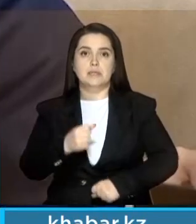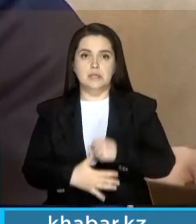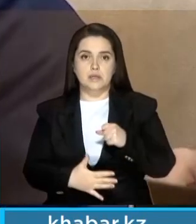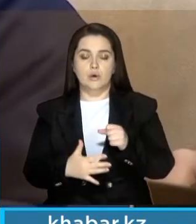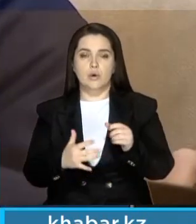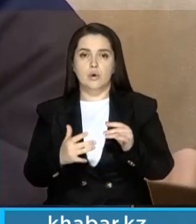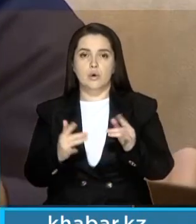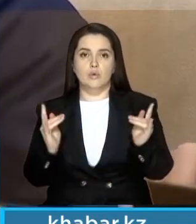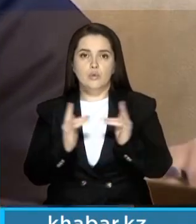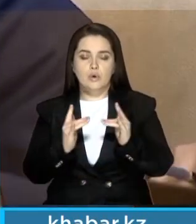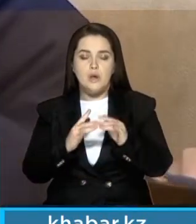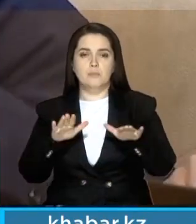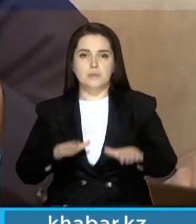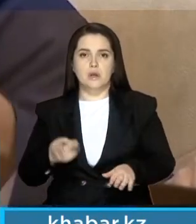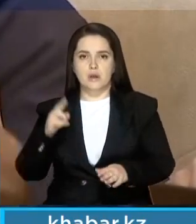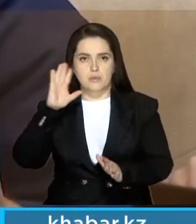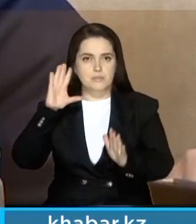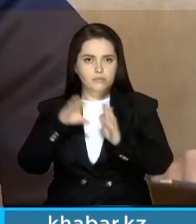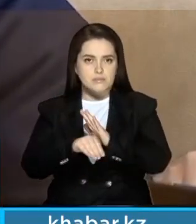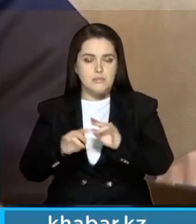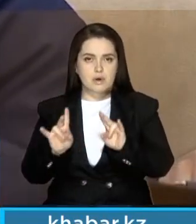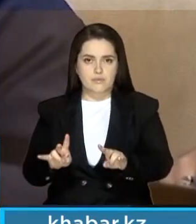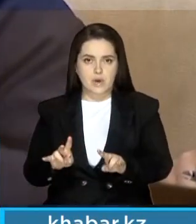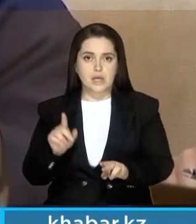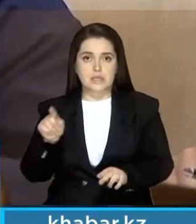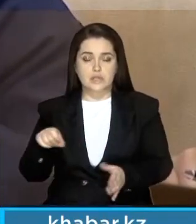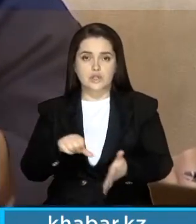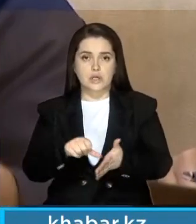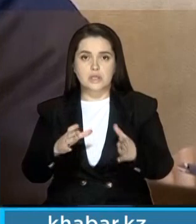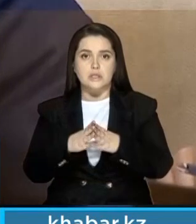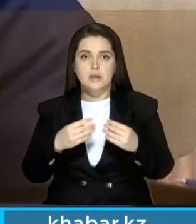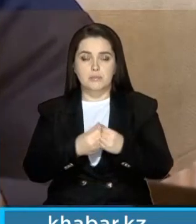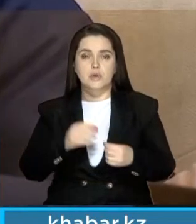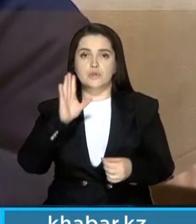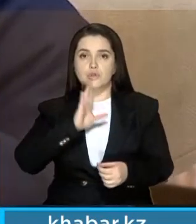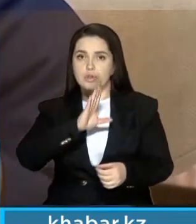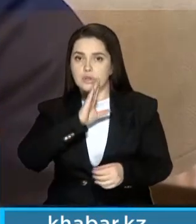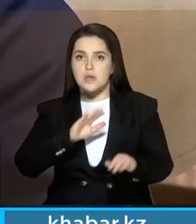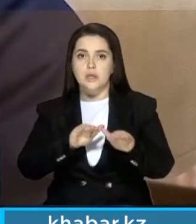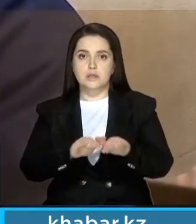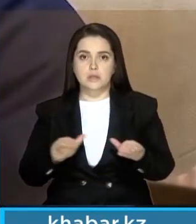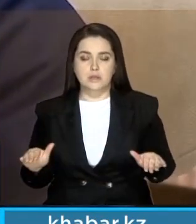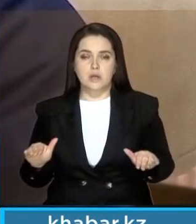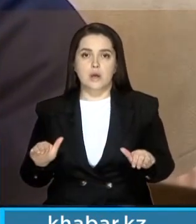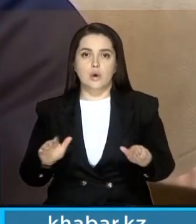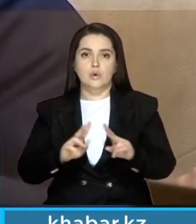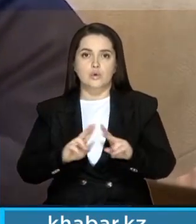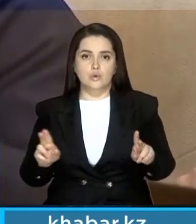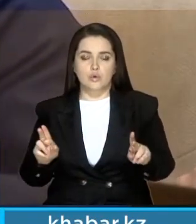койко-местами для проживания тех членов семьи, женщин, детей, которые потенциально